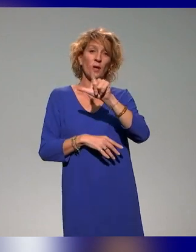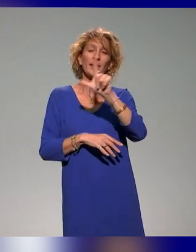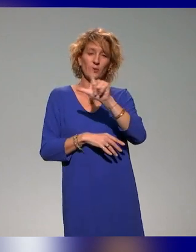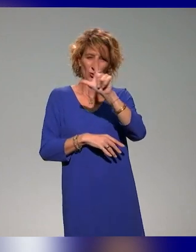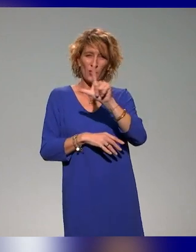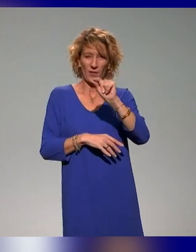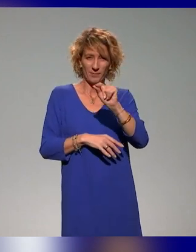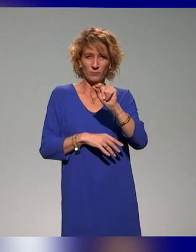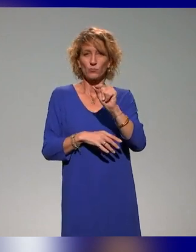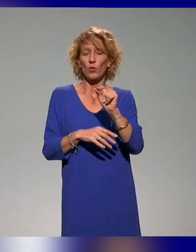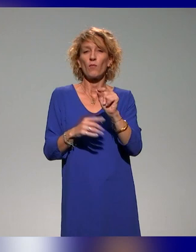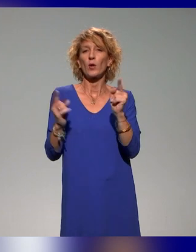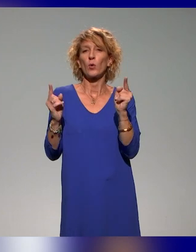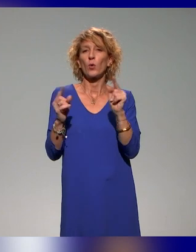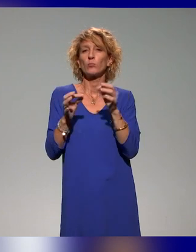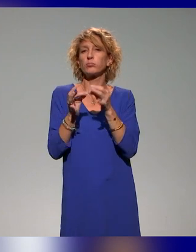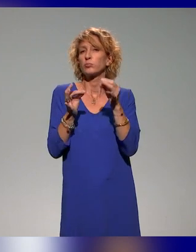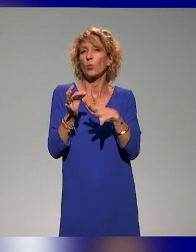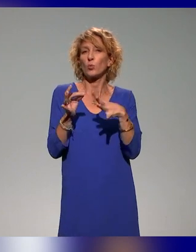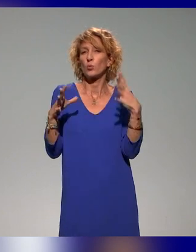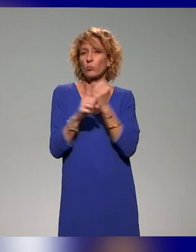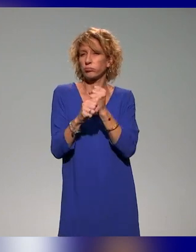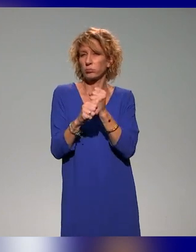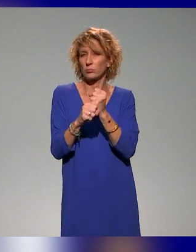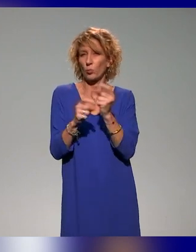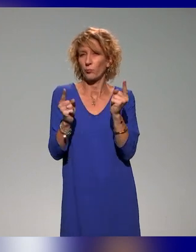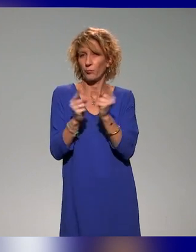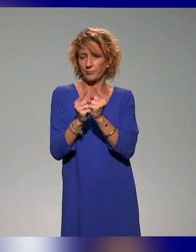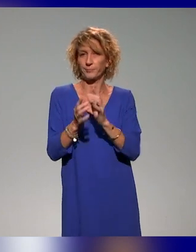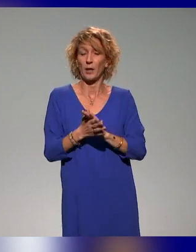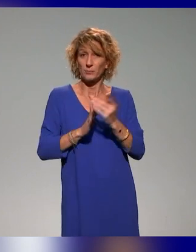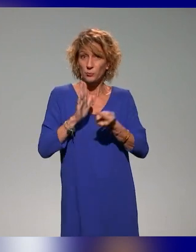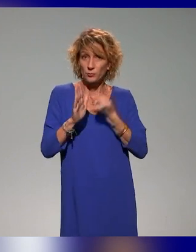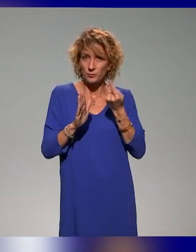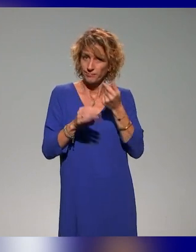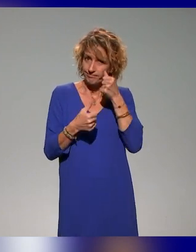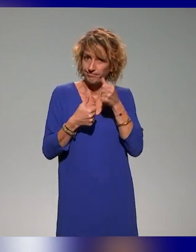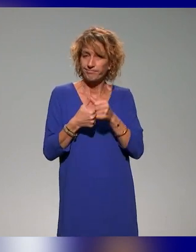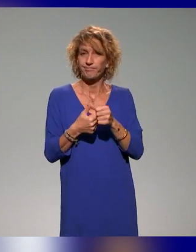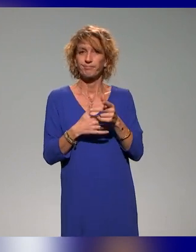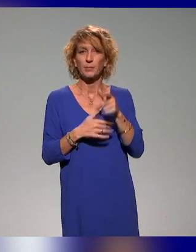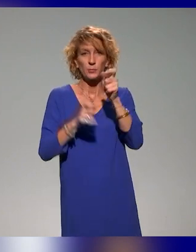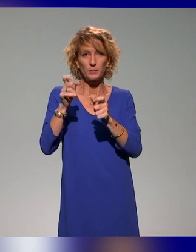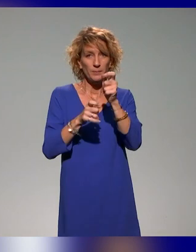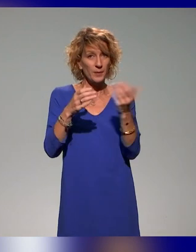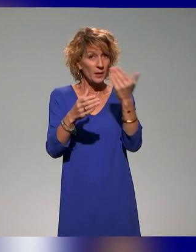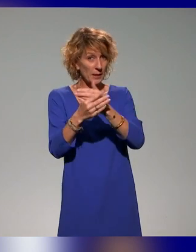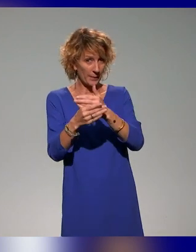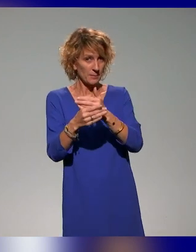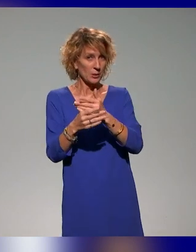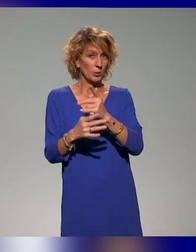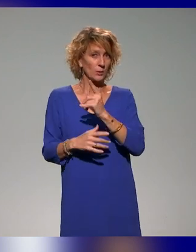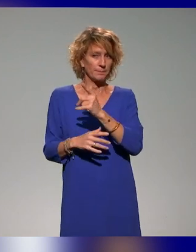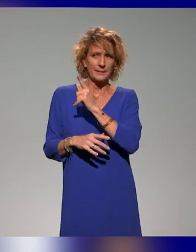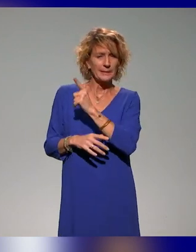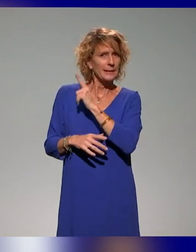clôture. Pour l'instant, on y va. Alors, je redis aux intervenants, puisque les interprètes en LSF me l'ont dit, et